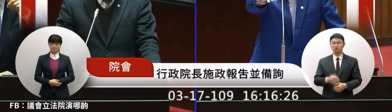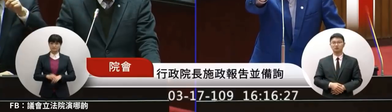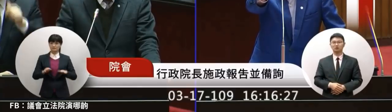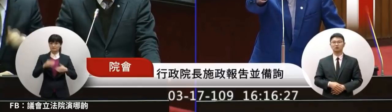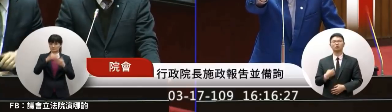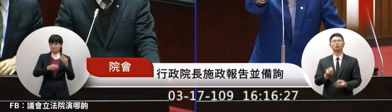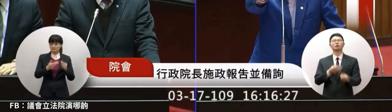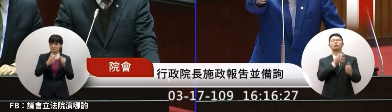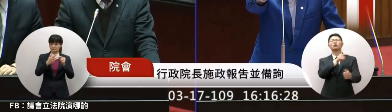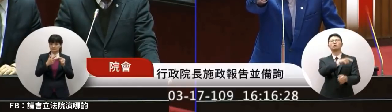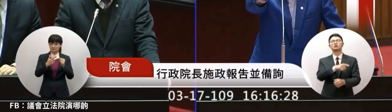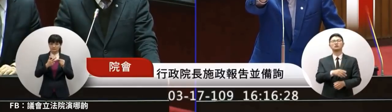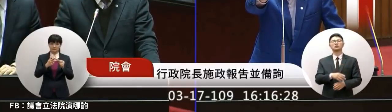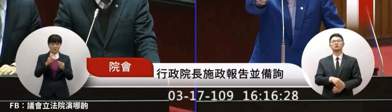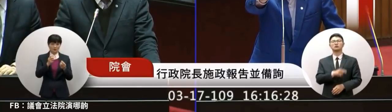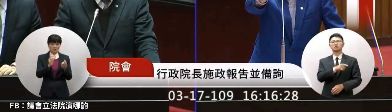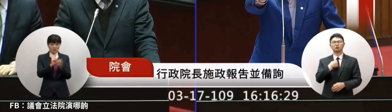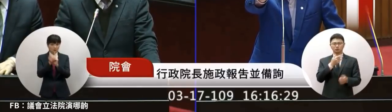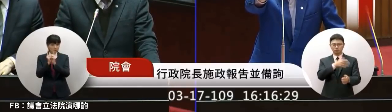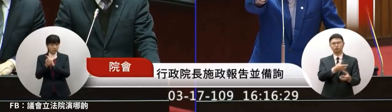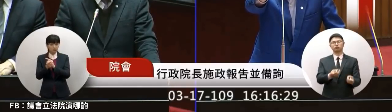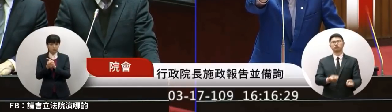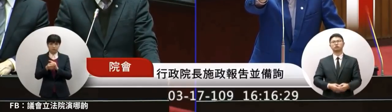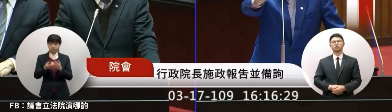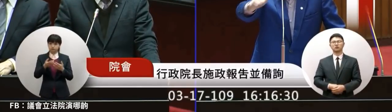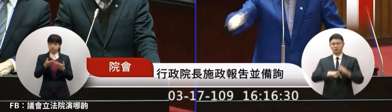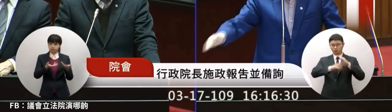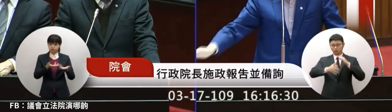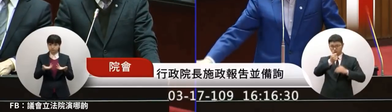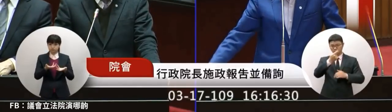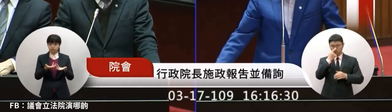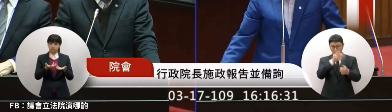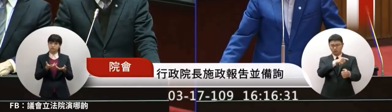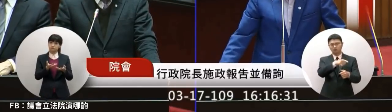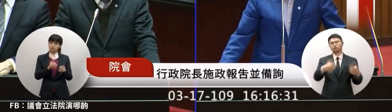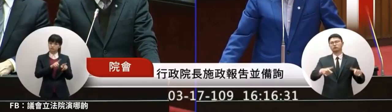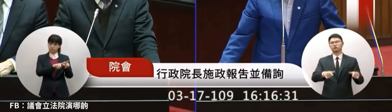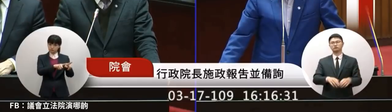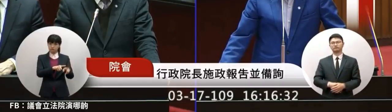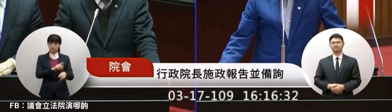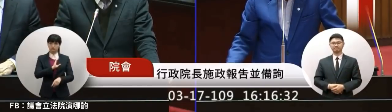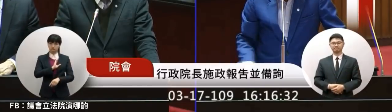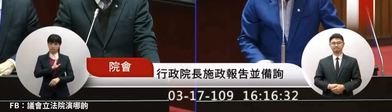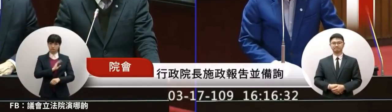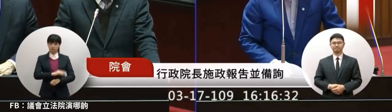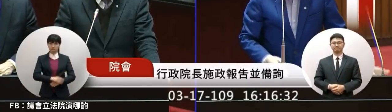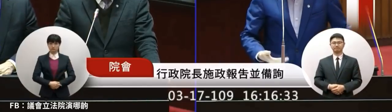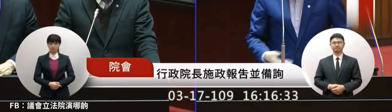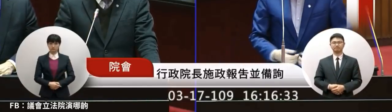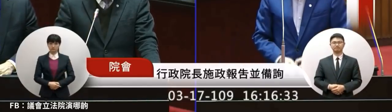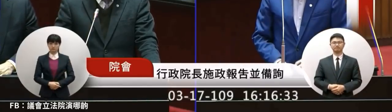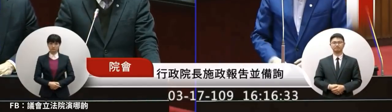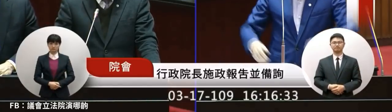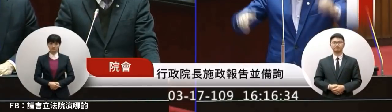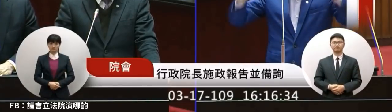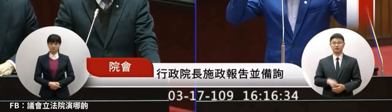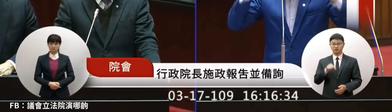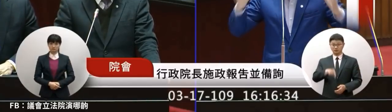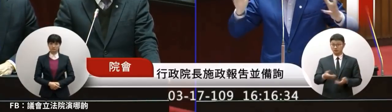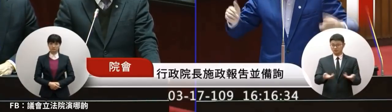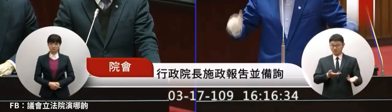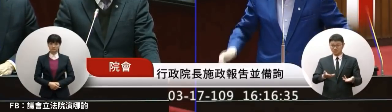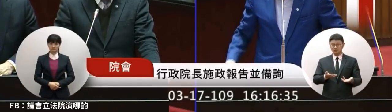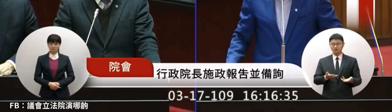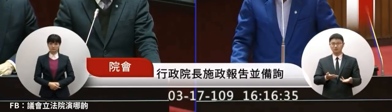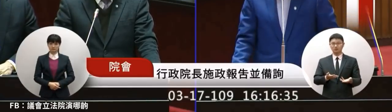有在问你， 应变的处置啊， 我没有在问你，院长，我没有在问你。平常讲这样子的事情。